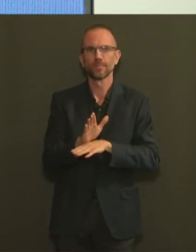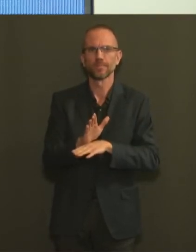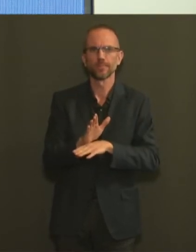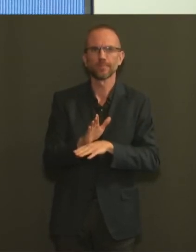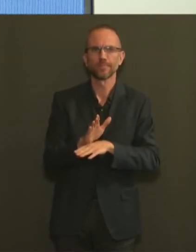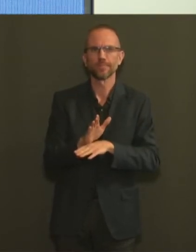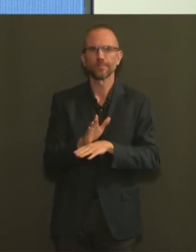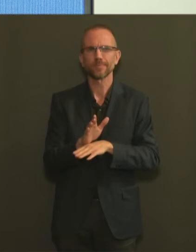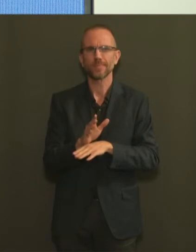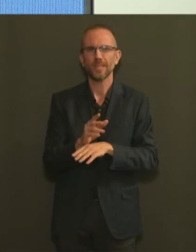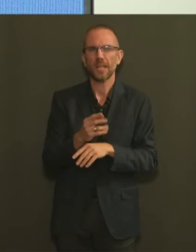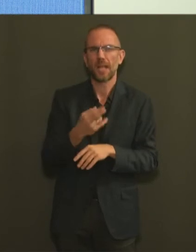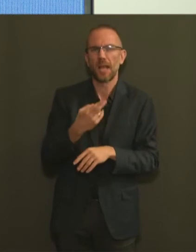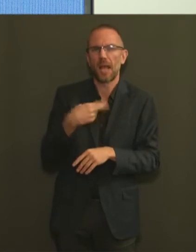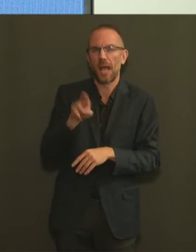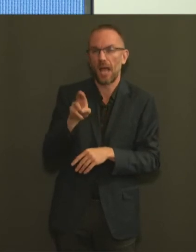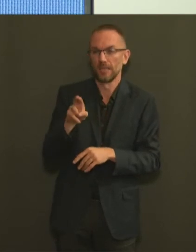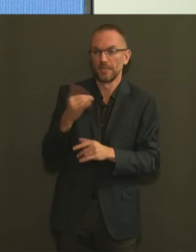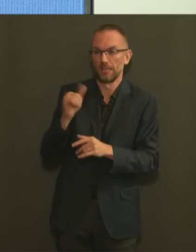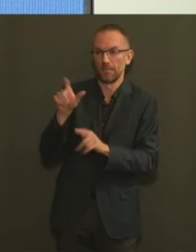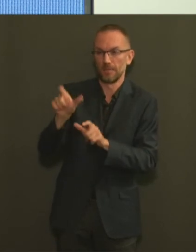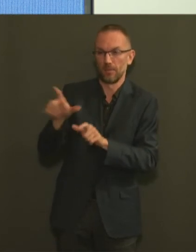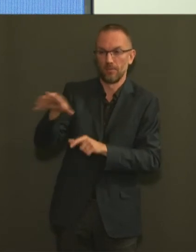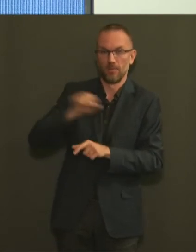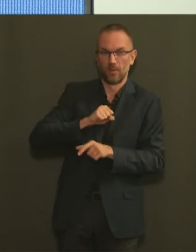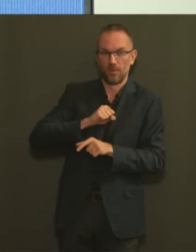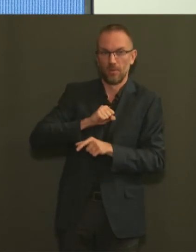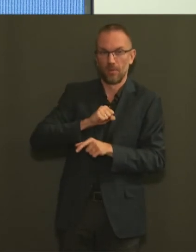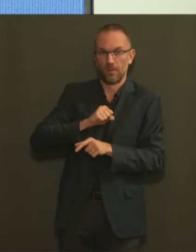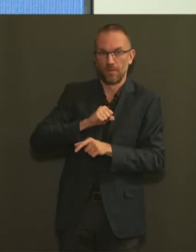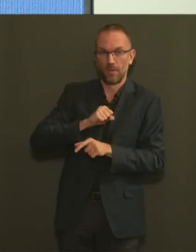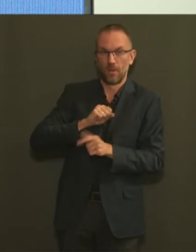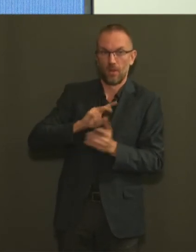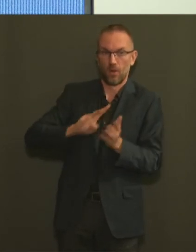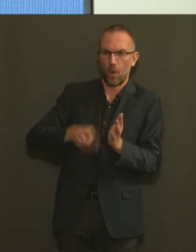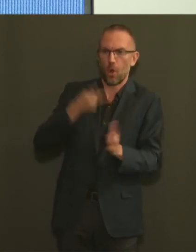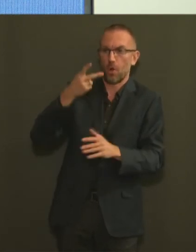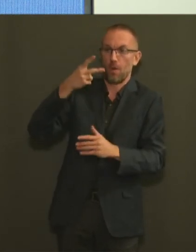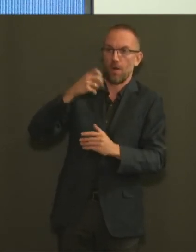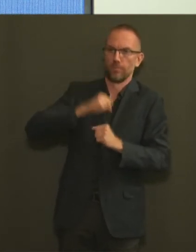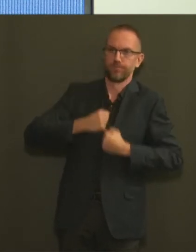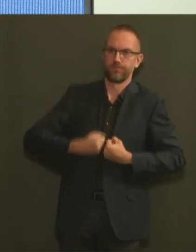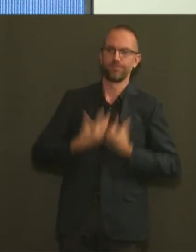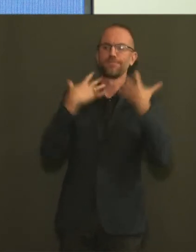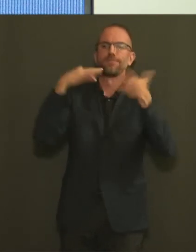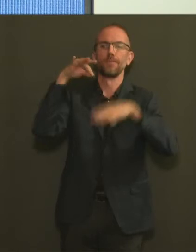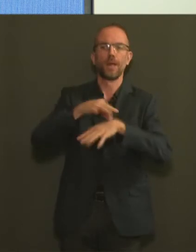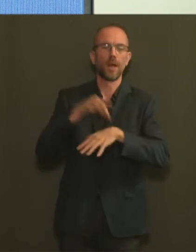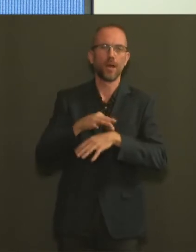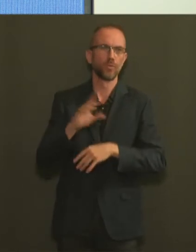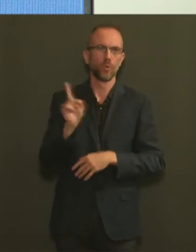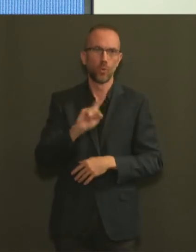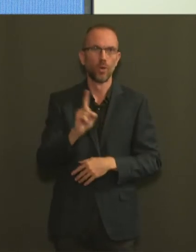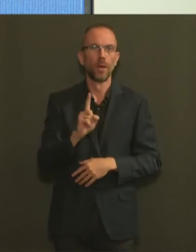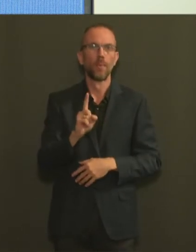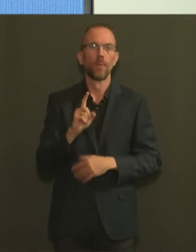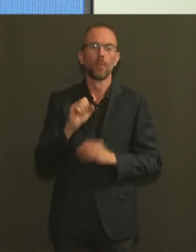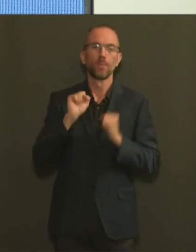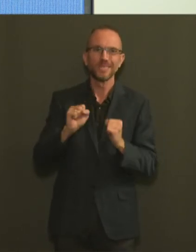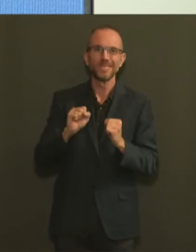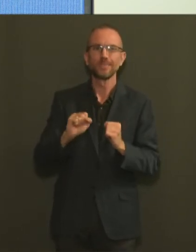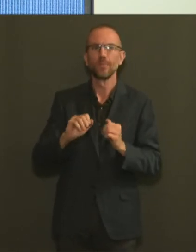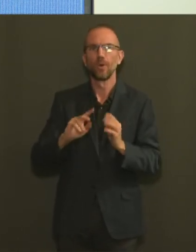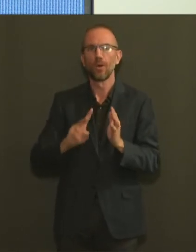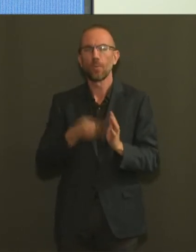mais c'est rarement sévère et ce n'est pratiquement jamais plus sévère que le premier épisode sachant cela